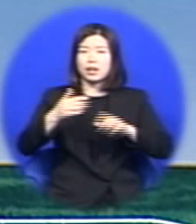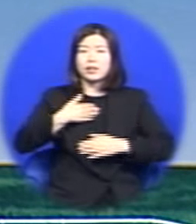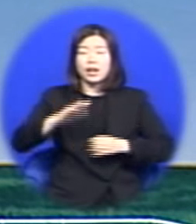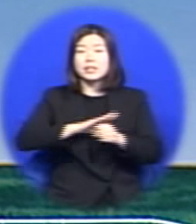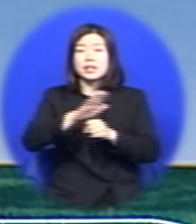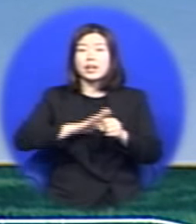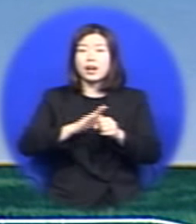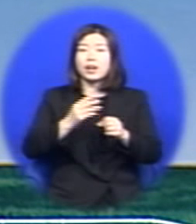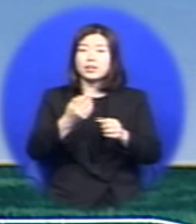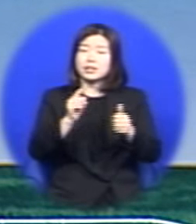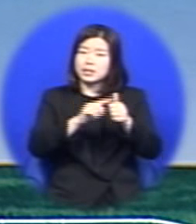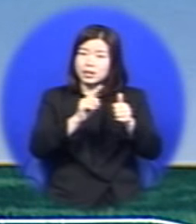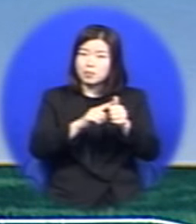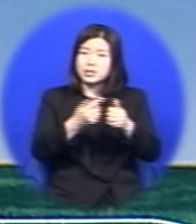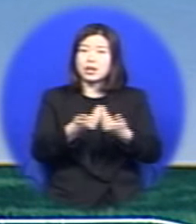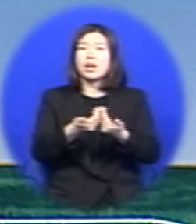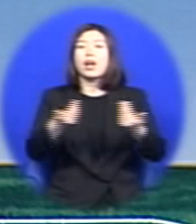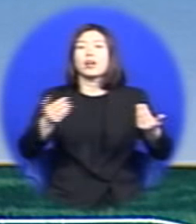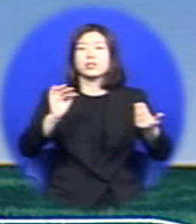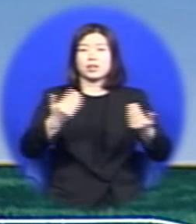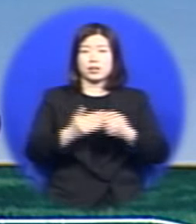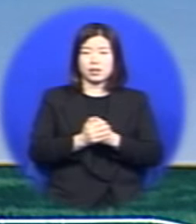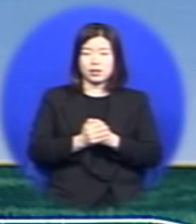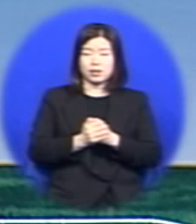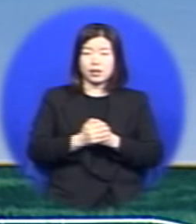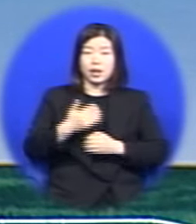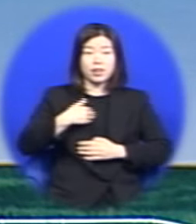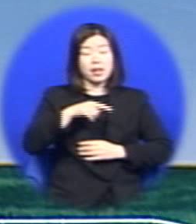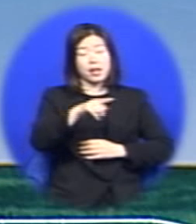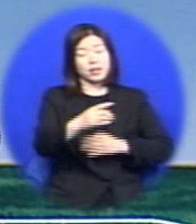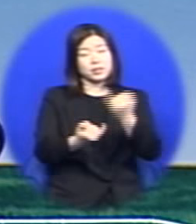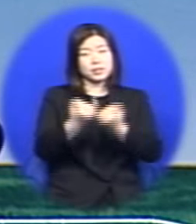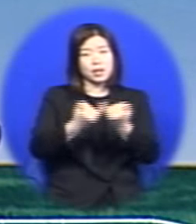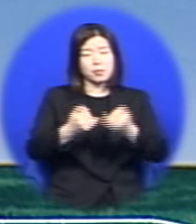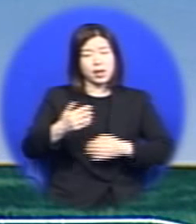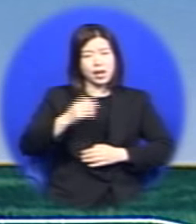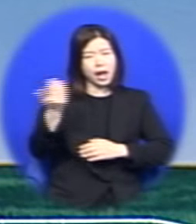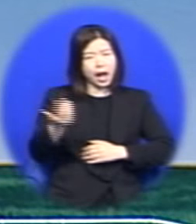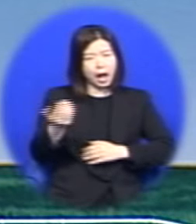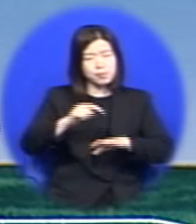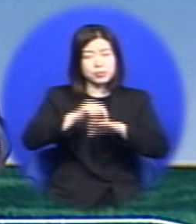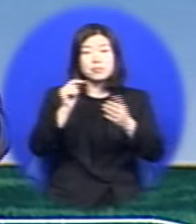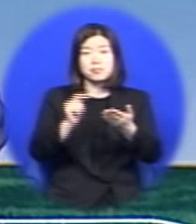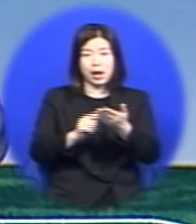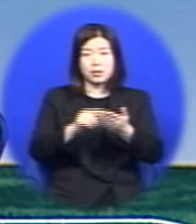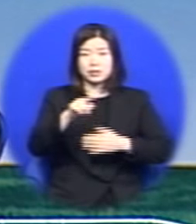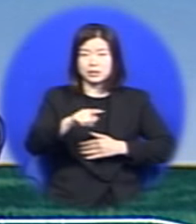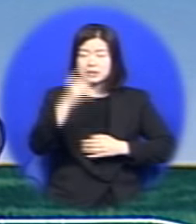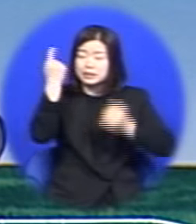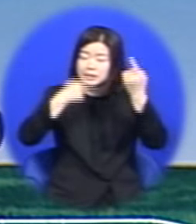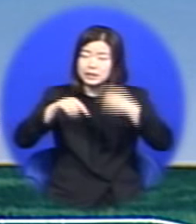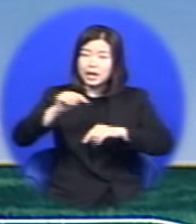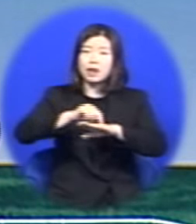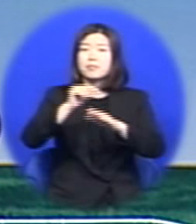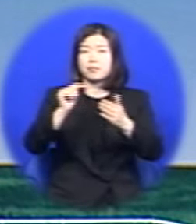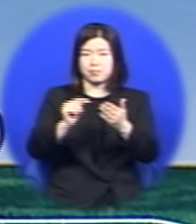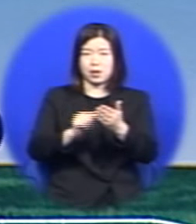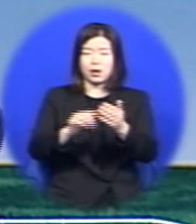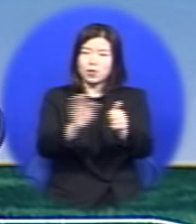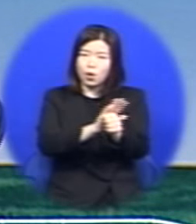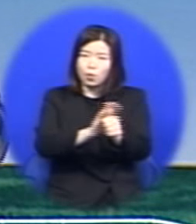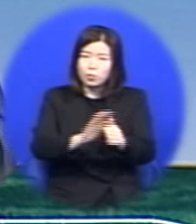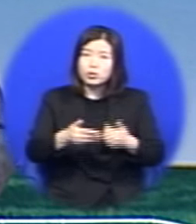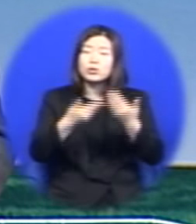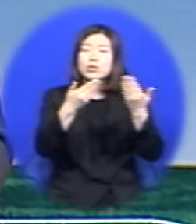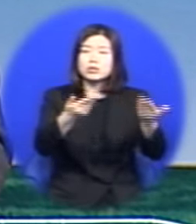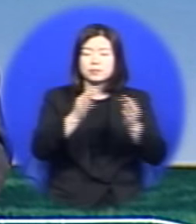떠나보내야 됐습니다. 제가 그 자매의 그 아픈 마음과 그때 그 상한 마음을